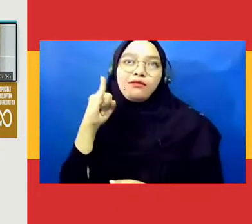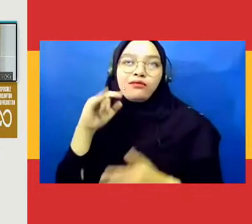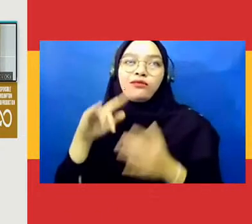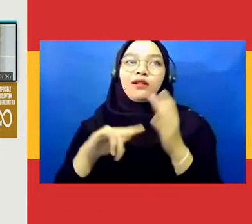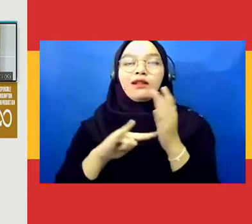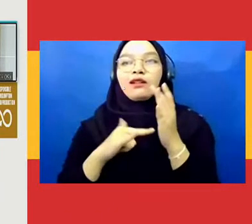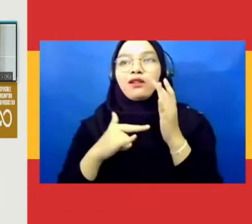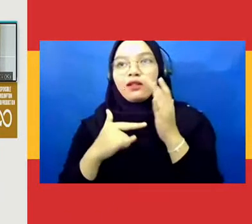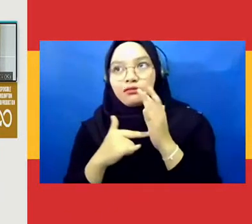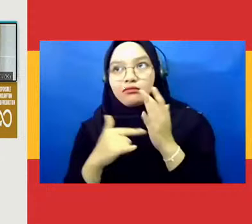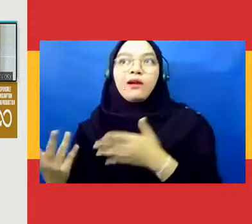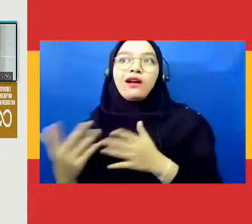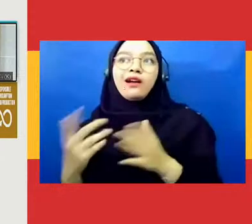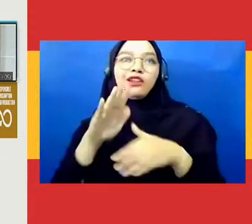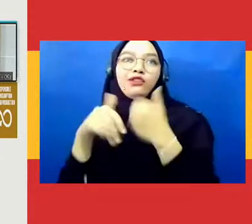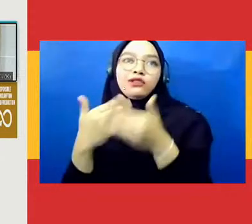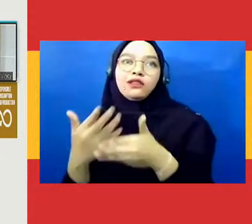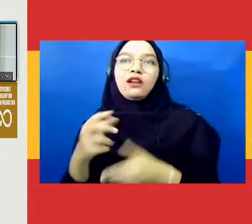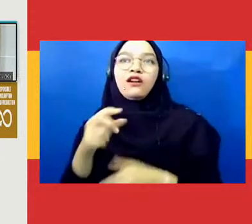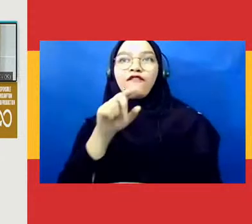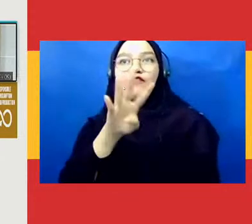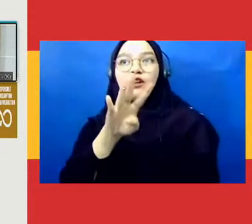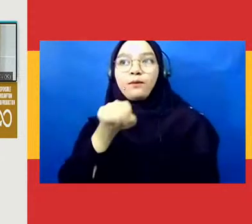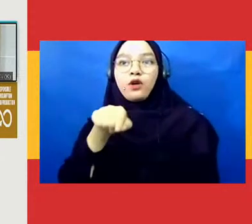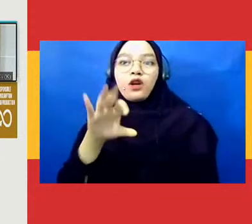4.0, dan terus era